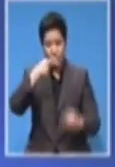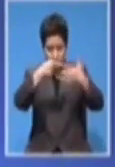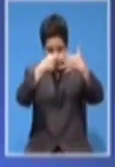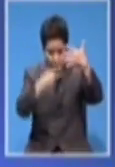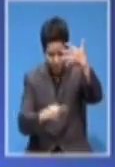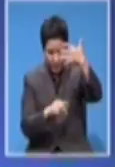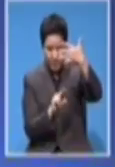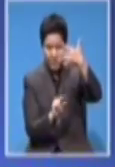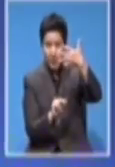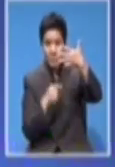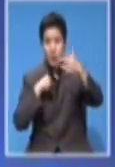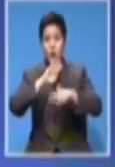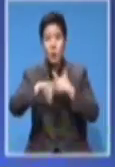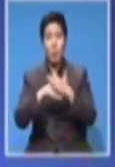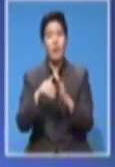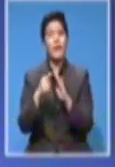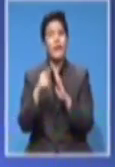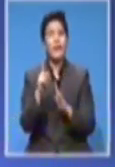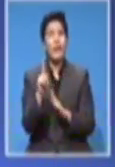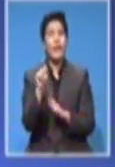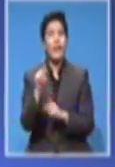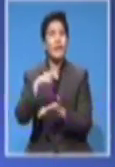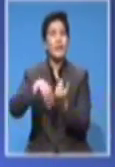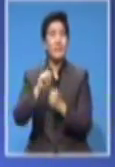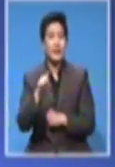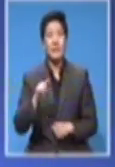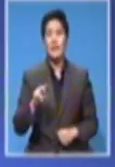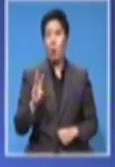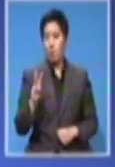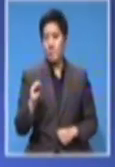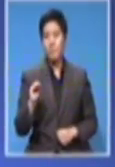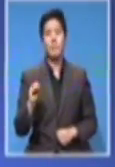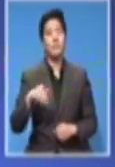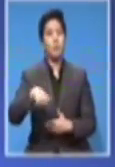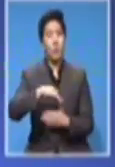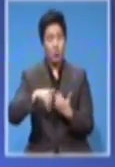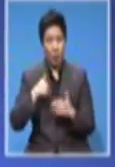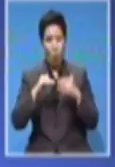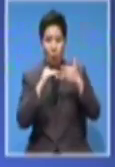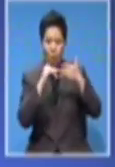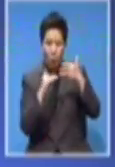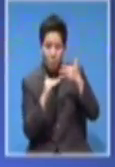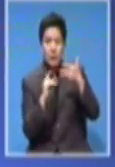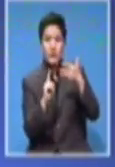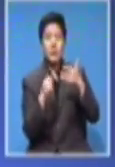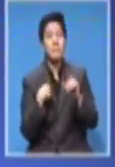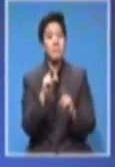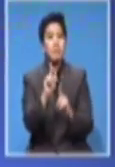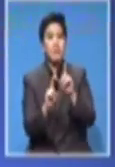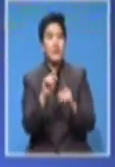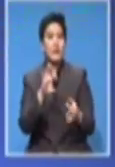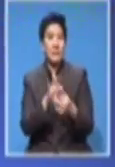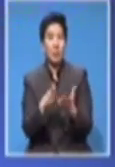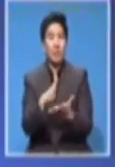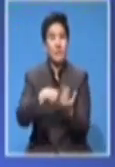จากจำนวน61เขตเศรษฐกิจทั่วโลกลดลง1อันดับจากปี2557เนื่องจากผลการประเมินด้านสมรรถนะทาง